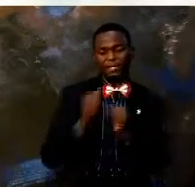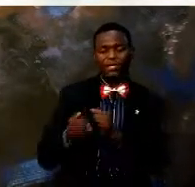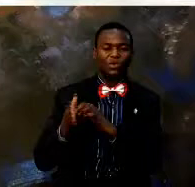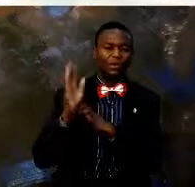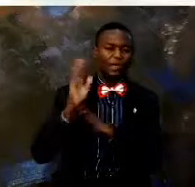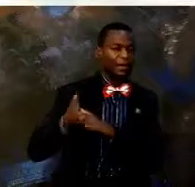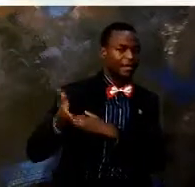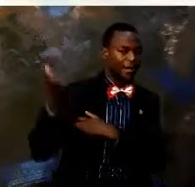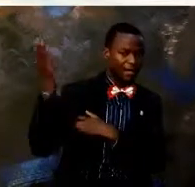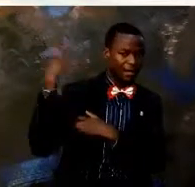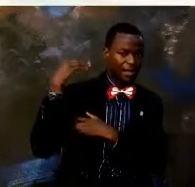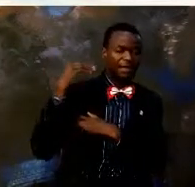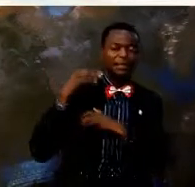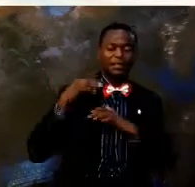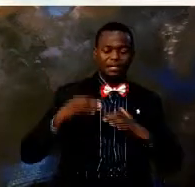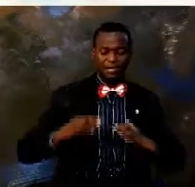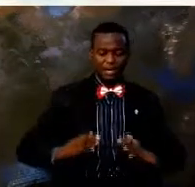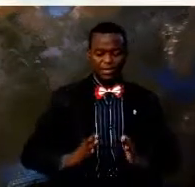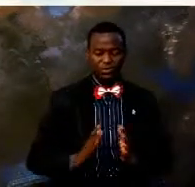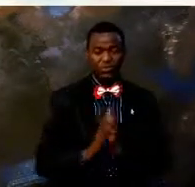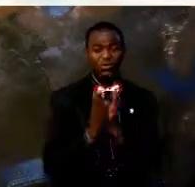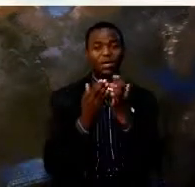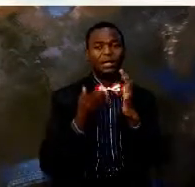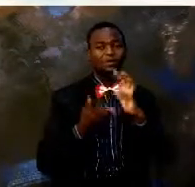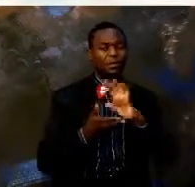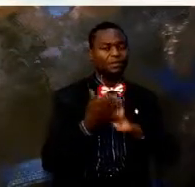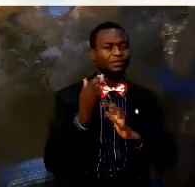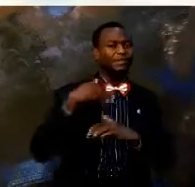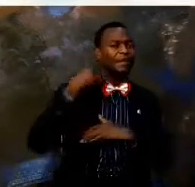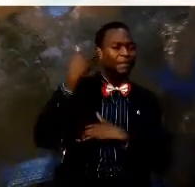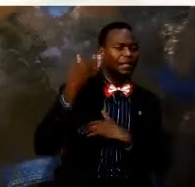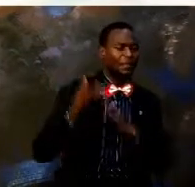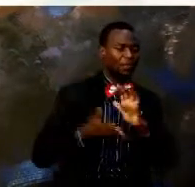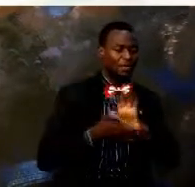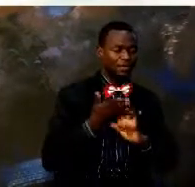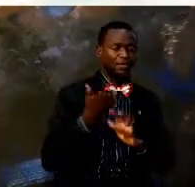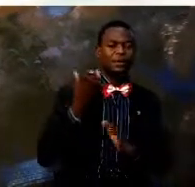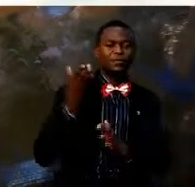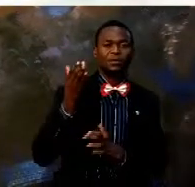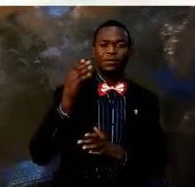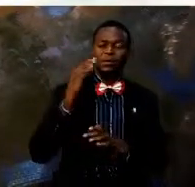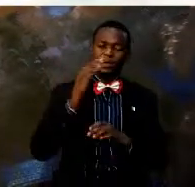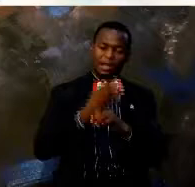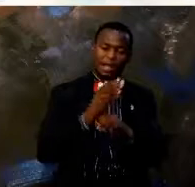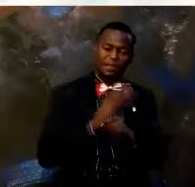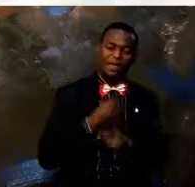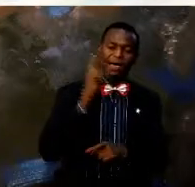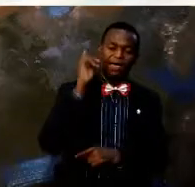kale, na alitukuka tokea milele tangu awali. Kabla